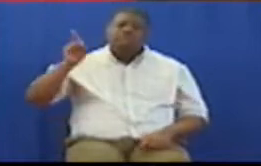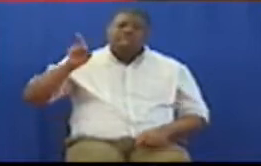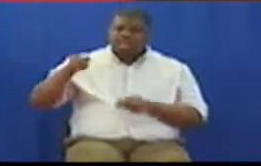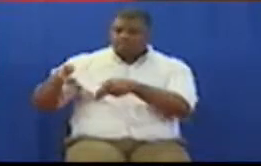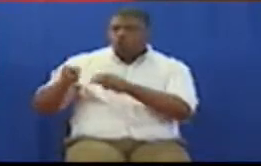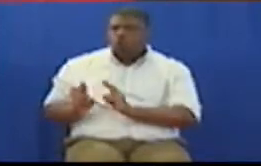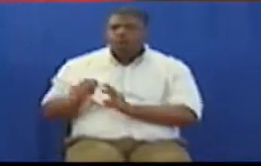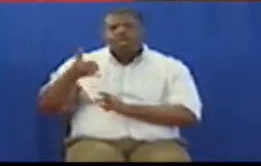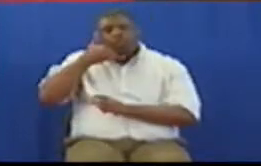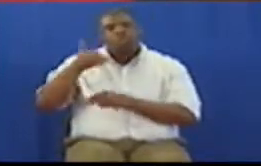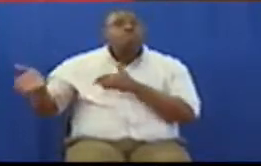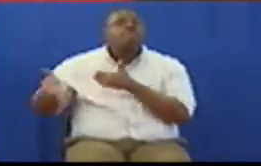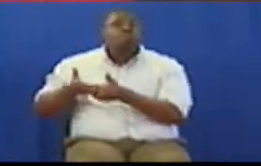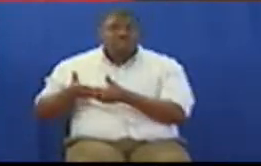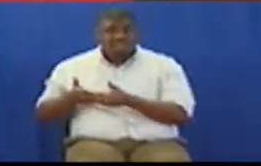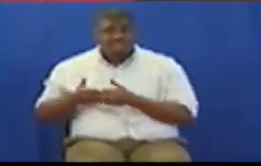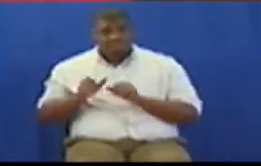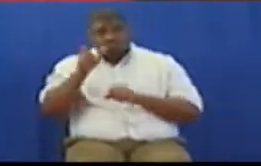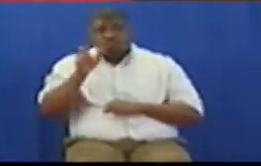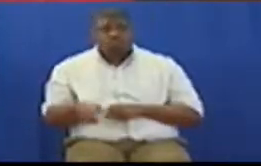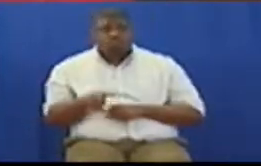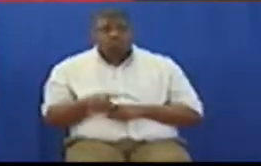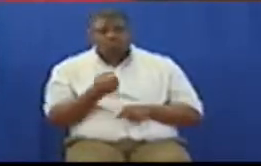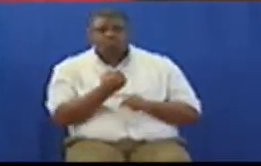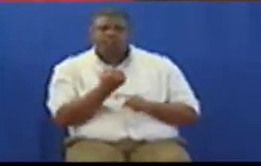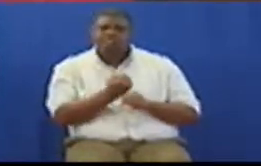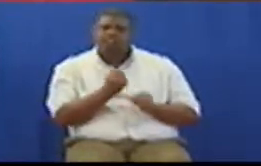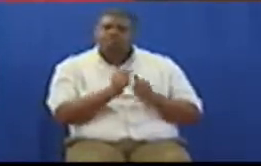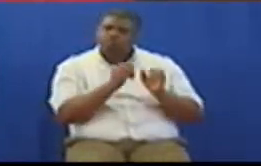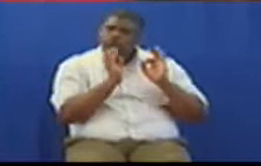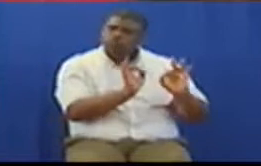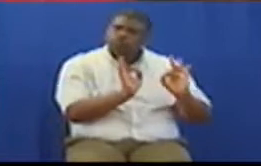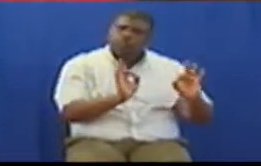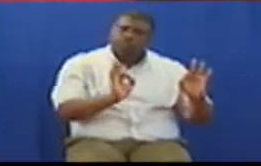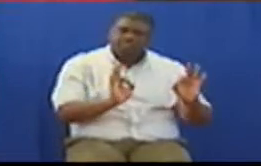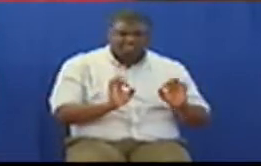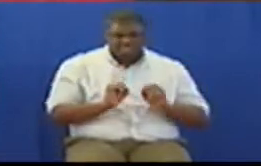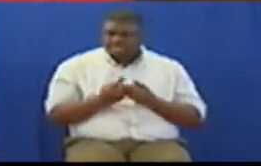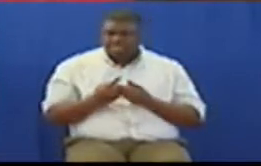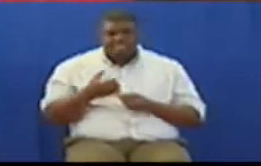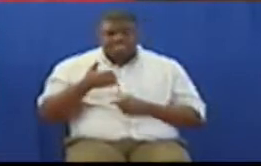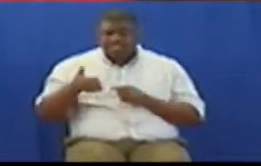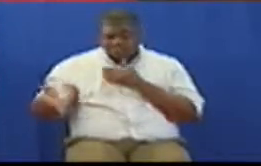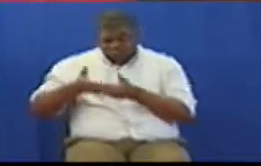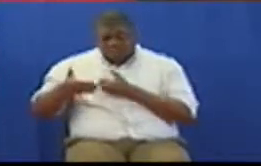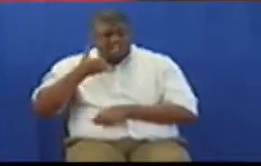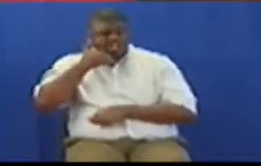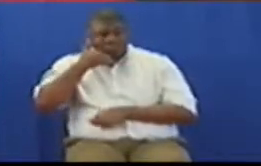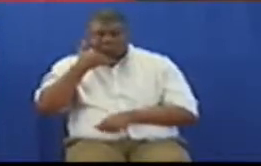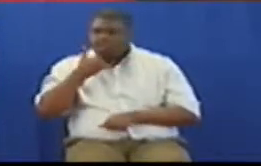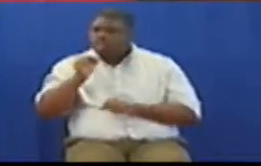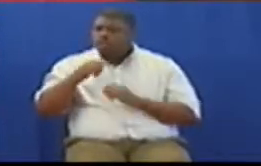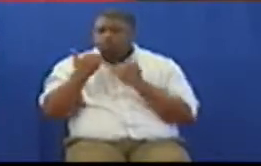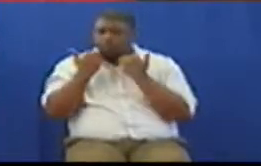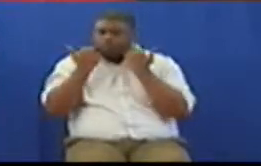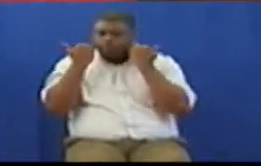mangapi atakuona kwamba umemharibia. Kwa hiyo naomba kitu hiki kilipofika, na zawezi wenyewe la NIDA ni nzuri,